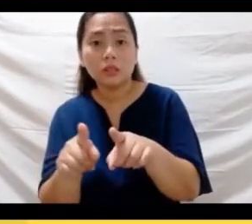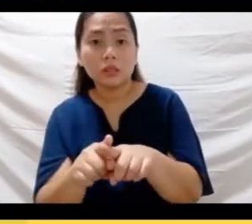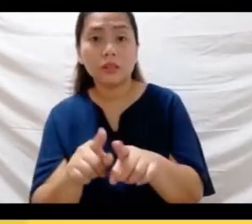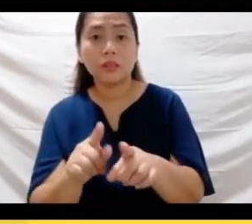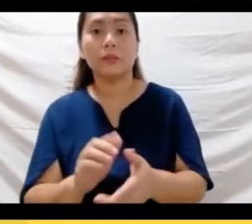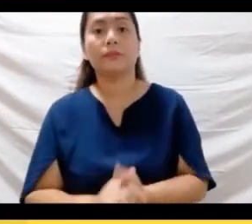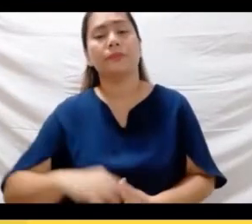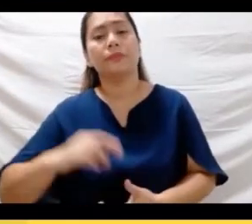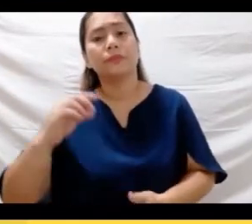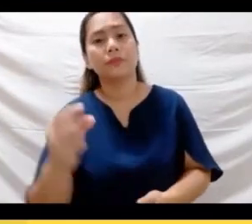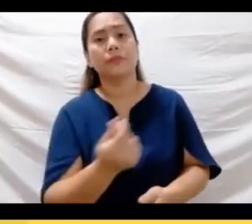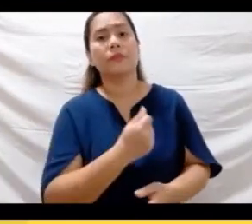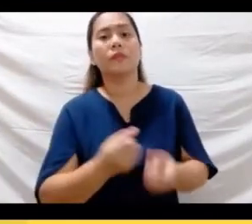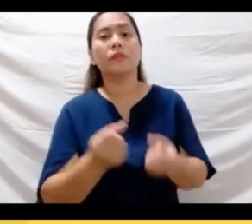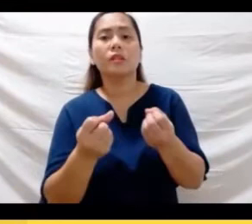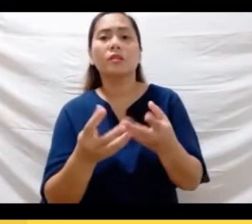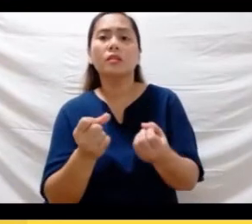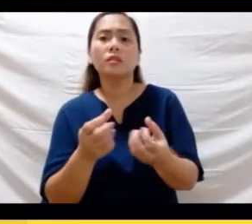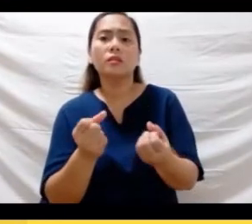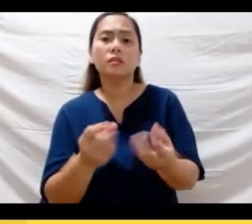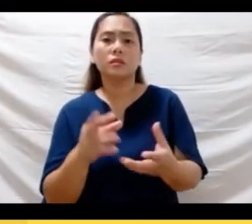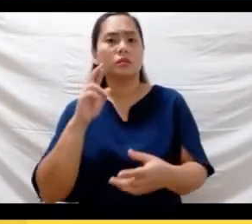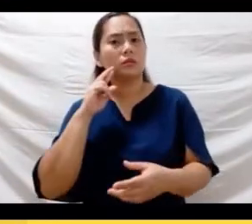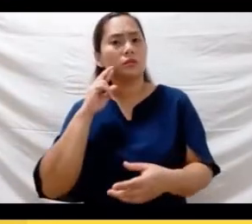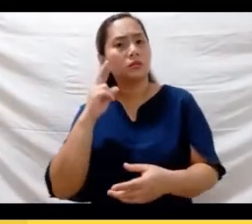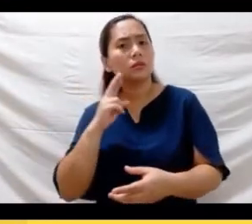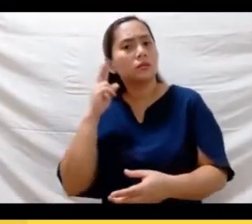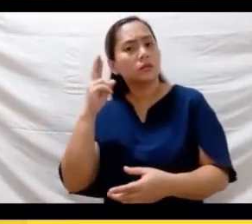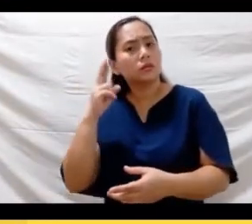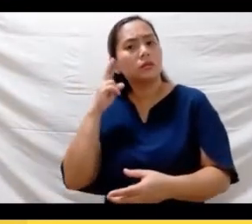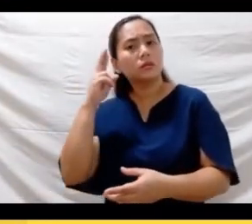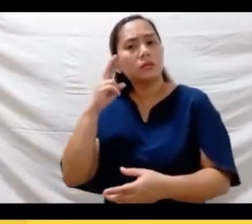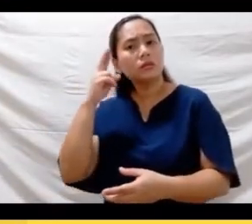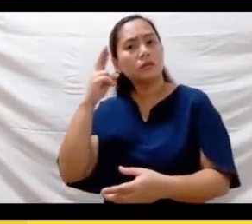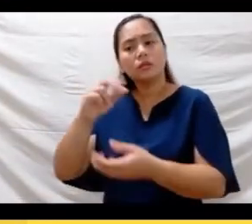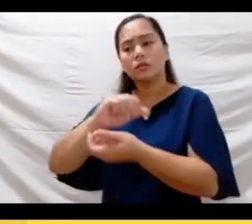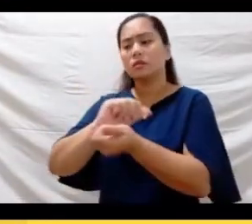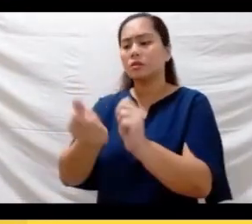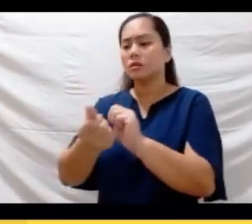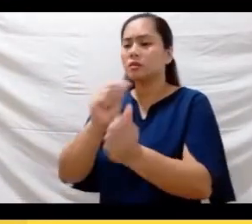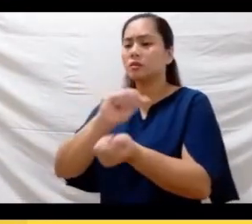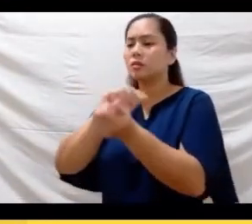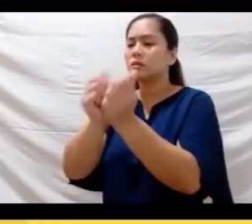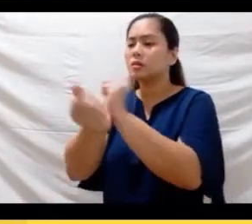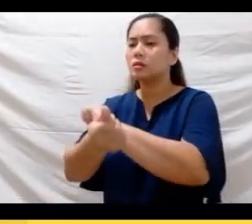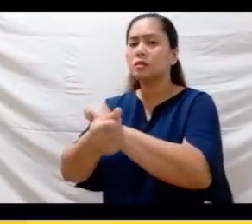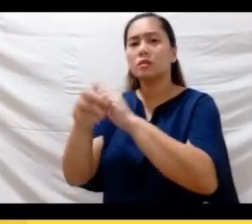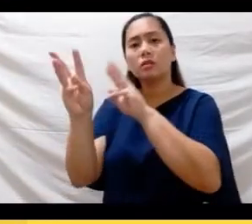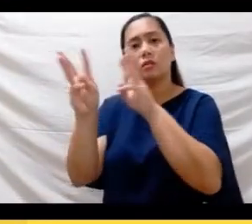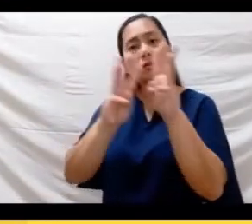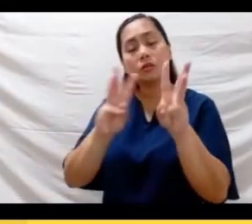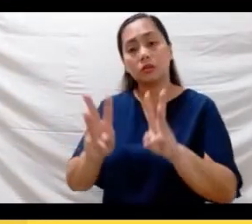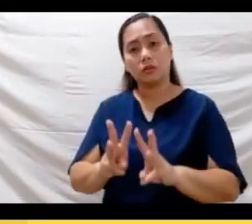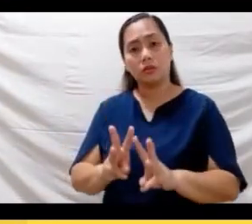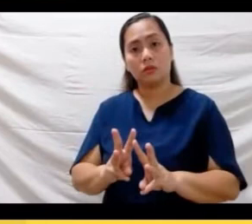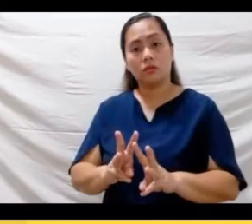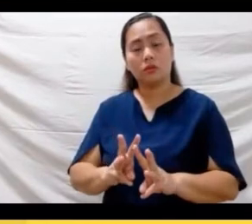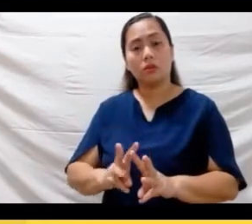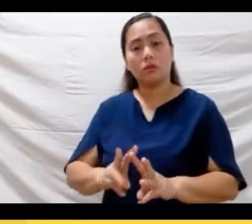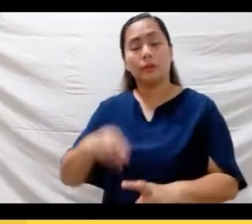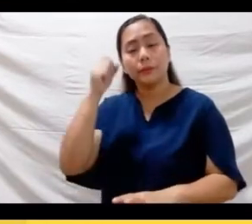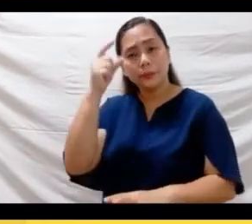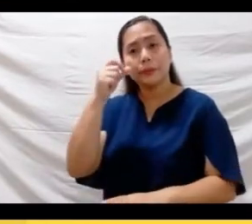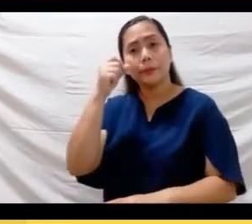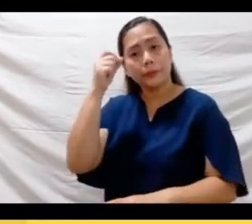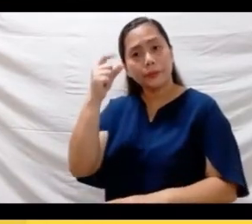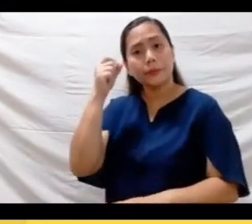Naku, marami po palang dahilan ang pagbabago ng panahon, nauunawa ang tugon nito. Sunod